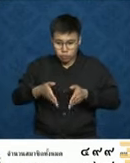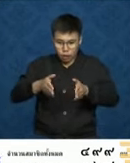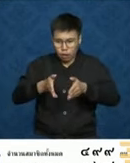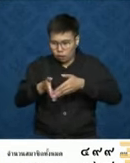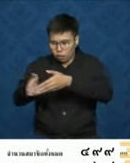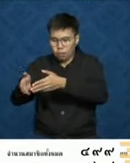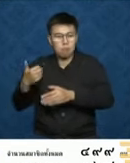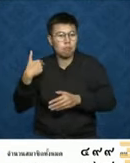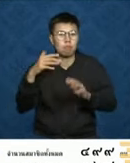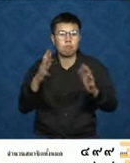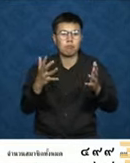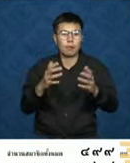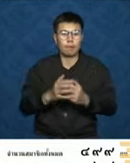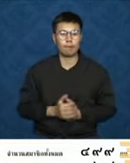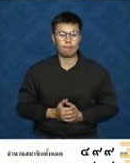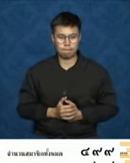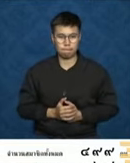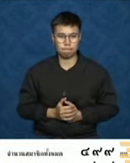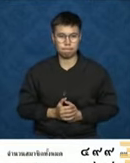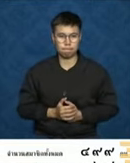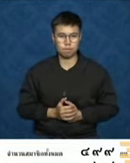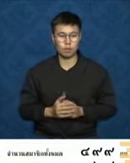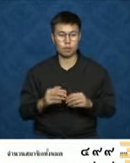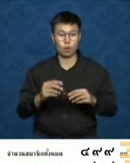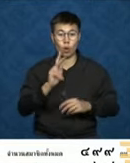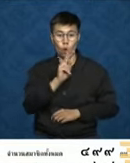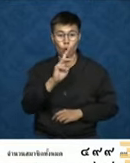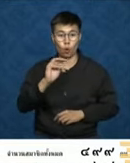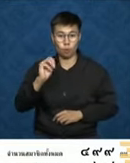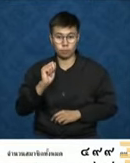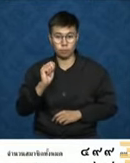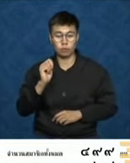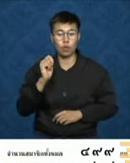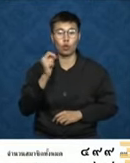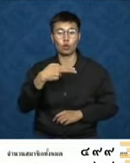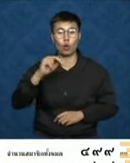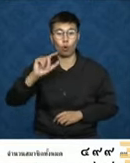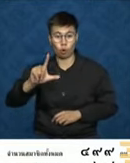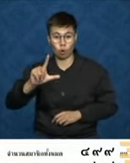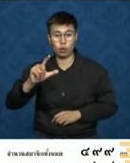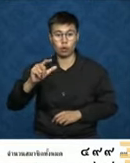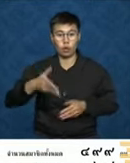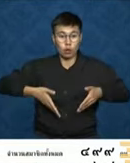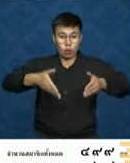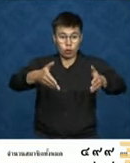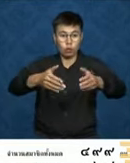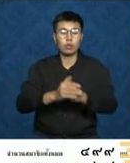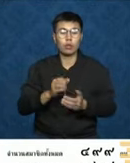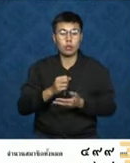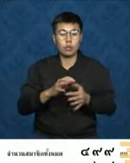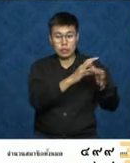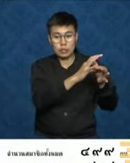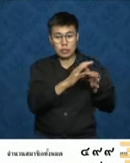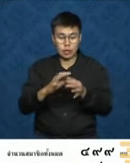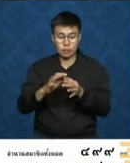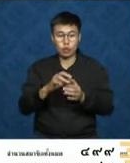ครับเรื่องที่ 3ขอให้กรมทางหลวงช่วยก่อสร้างปรับปรุงถนนเส้นทางคมนาคมเชื่อมต่อจาก